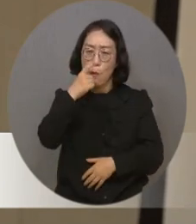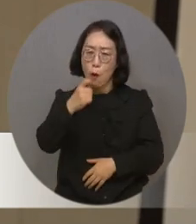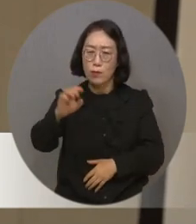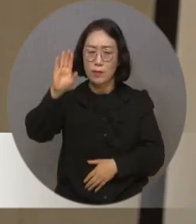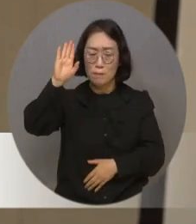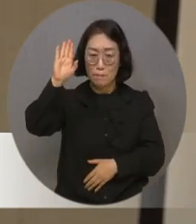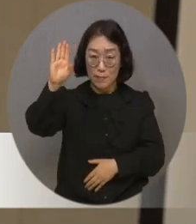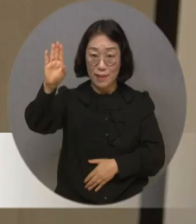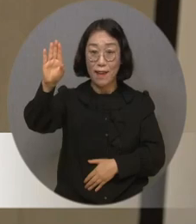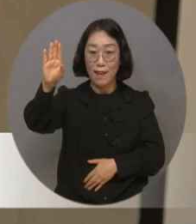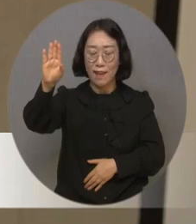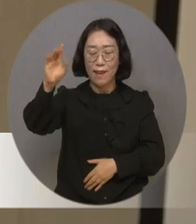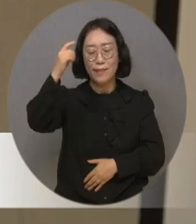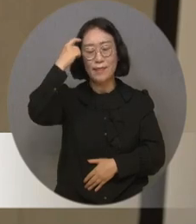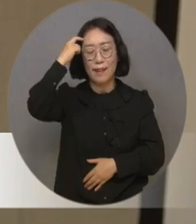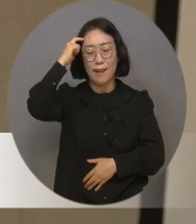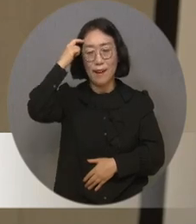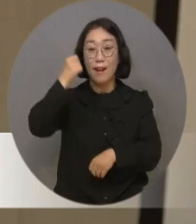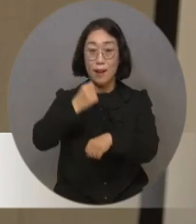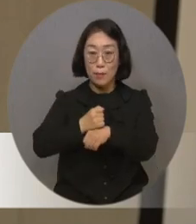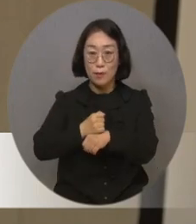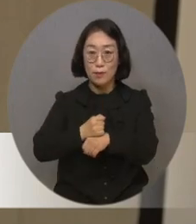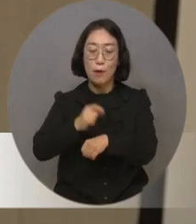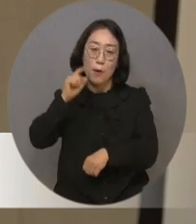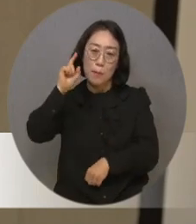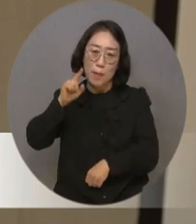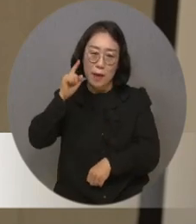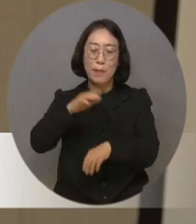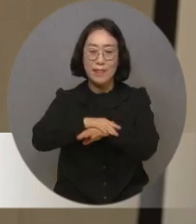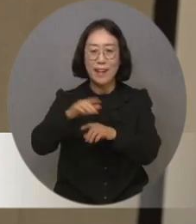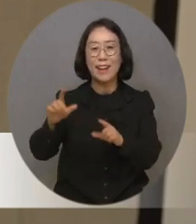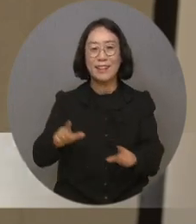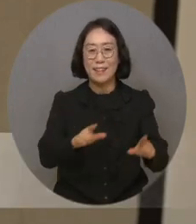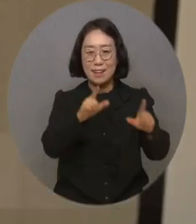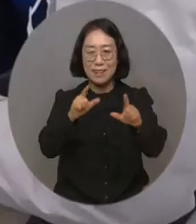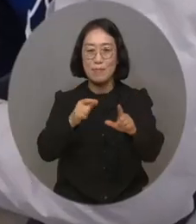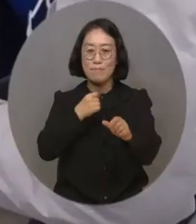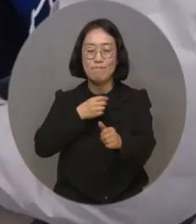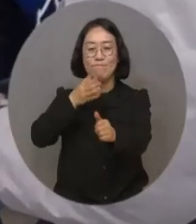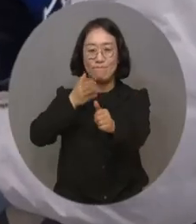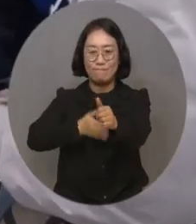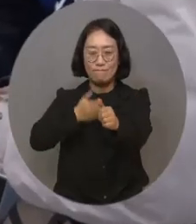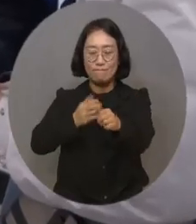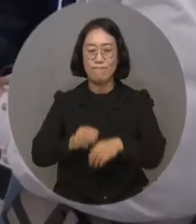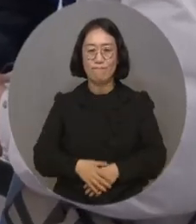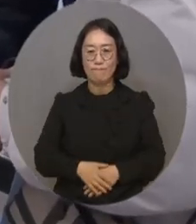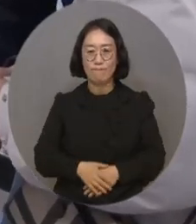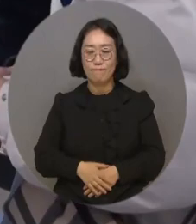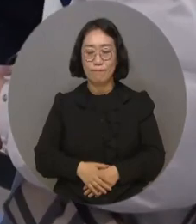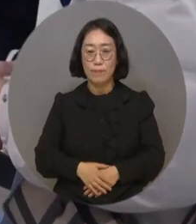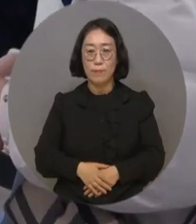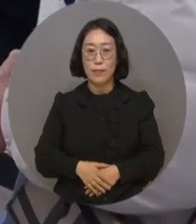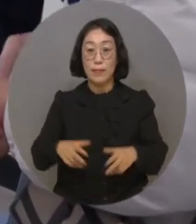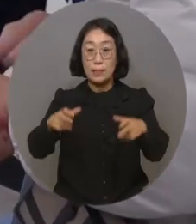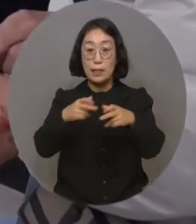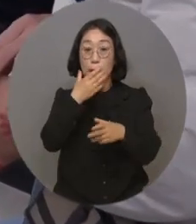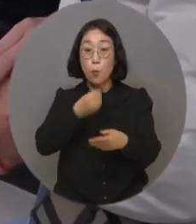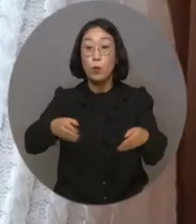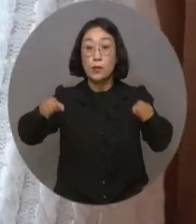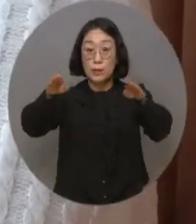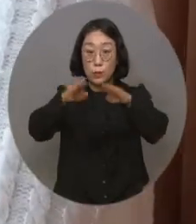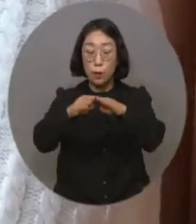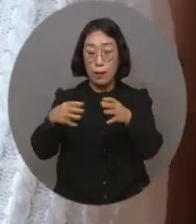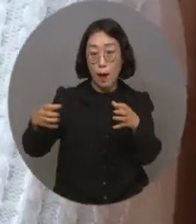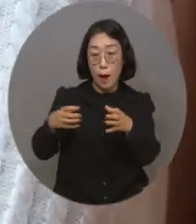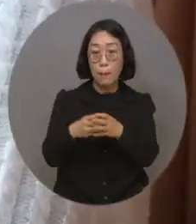미래를 생각하시면서 하루하루 멋지게 보내시기 바라겠습니다. 양주시 장애인복지관과 주민들이 함께하는